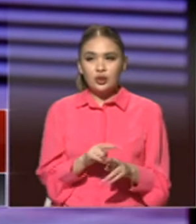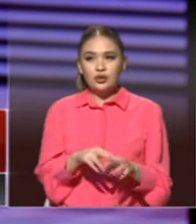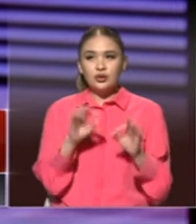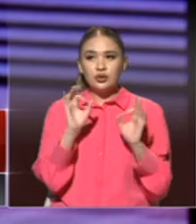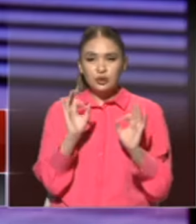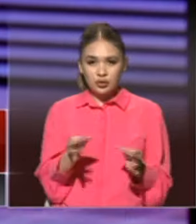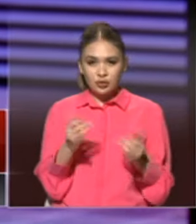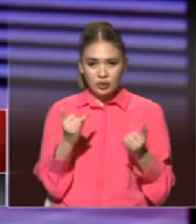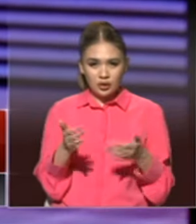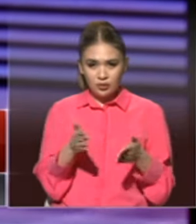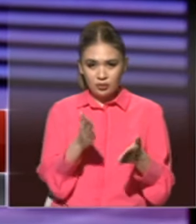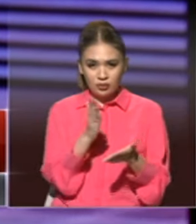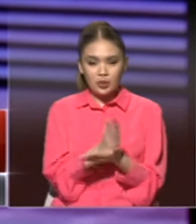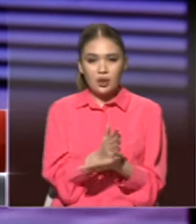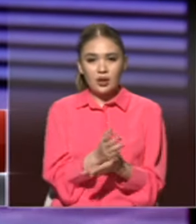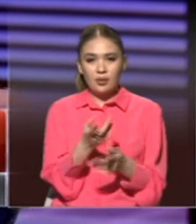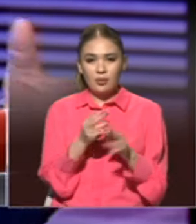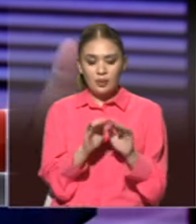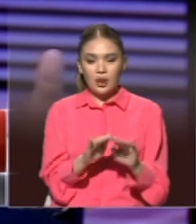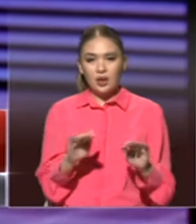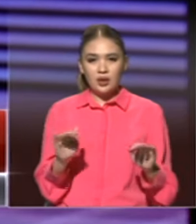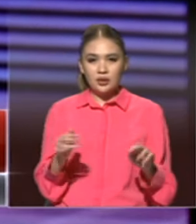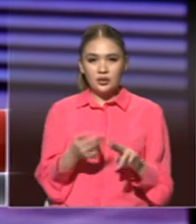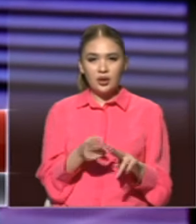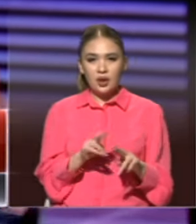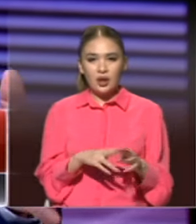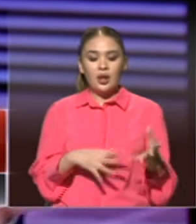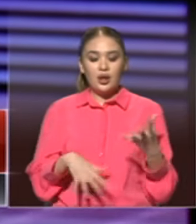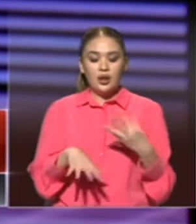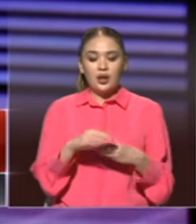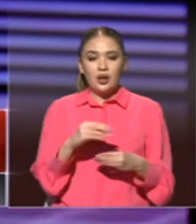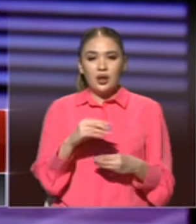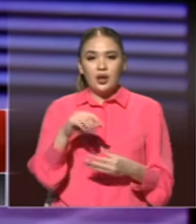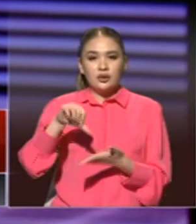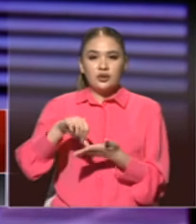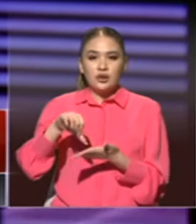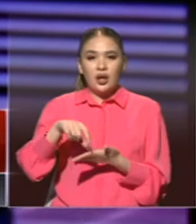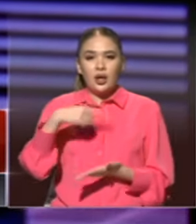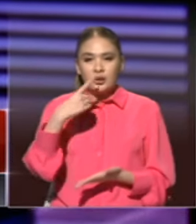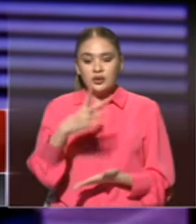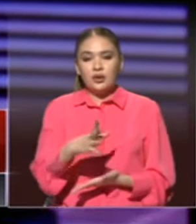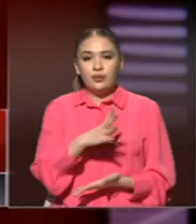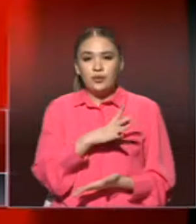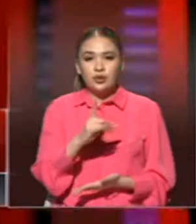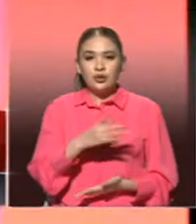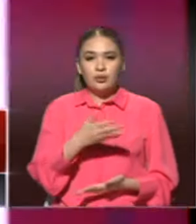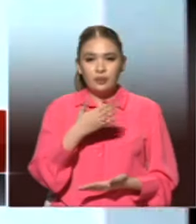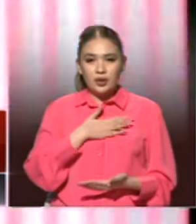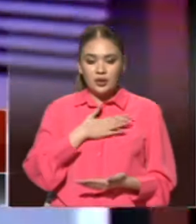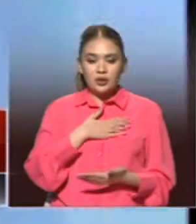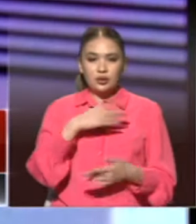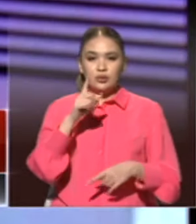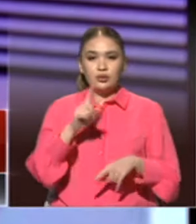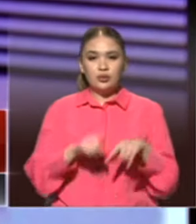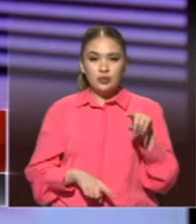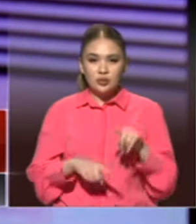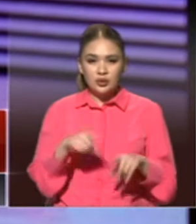ба? Баланың жағындай. Жаңа мына біздің әріптесіміз спикер айтады. Менің туысым сол